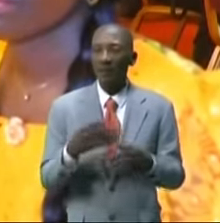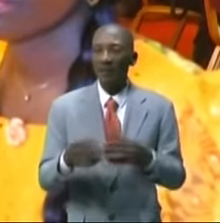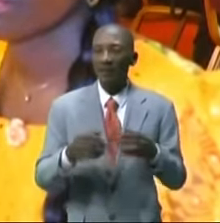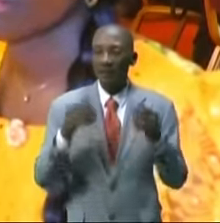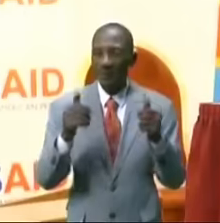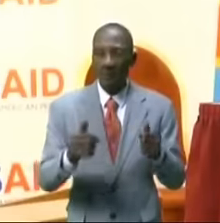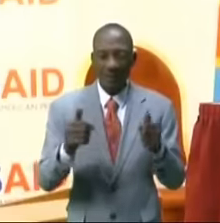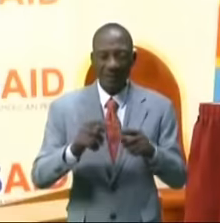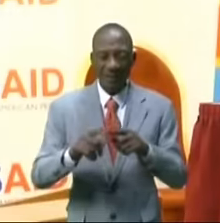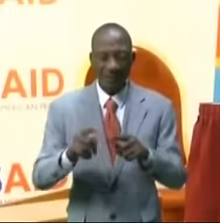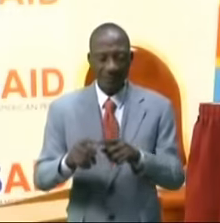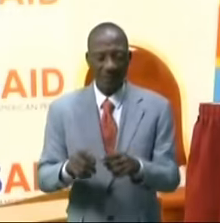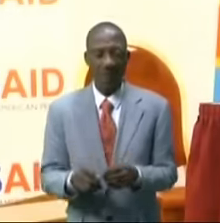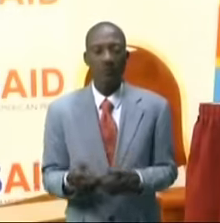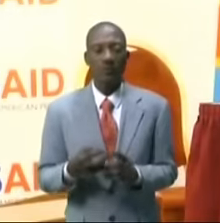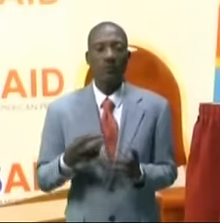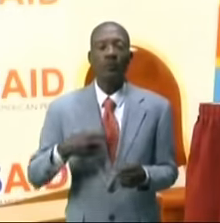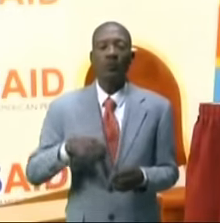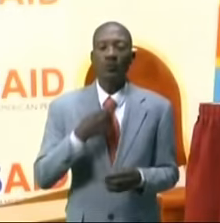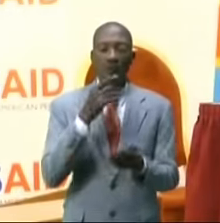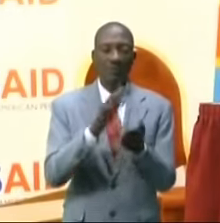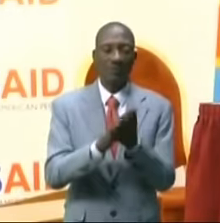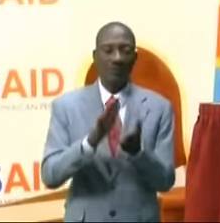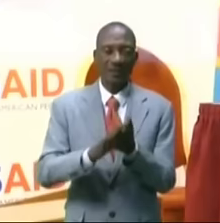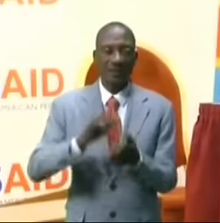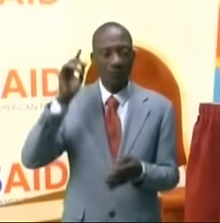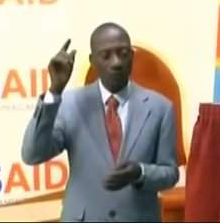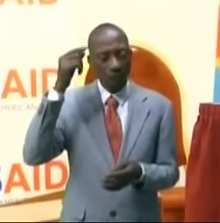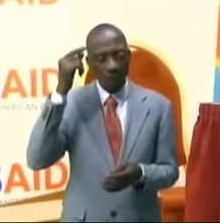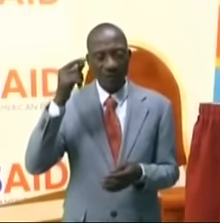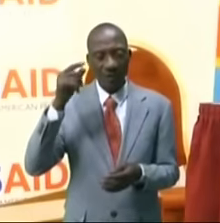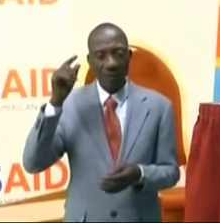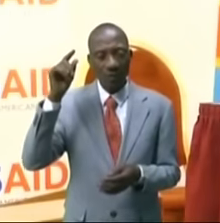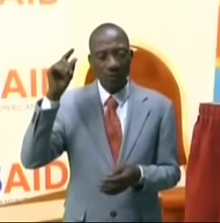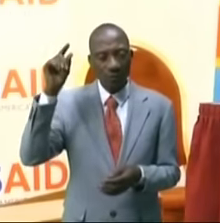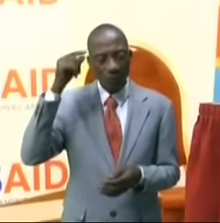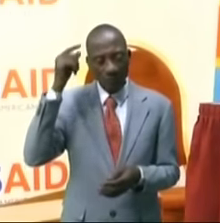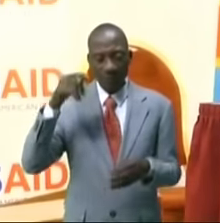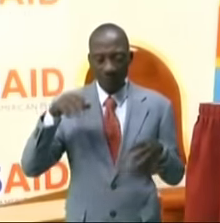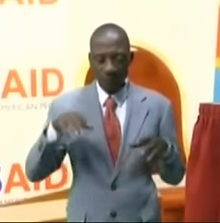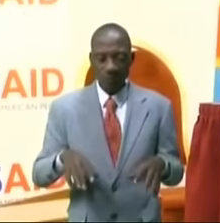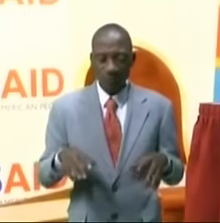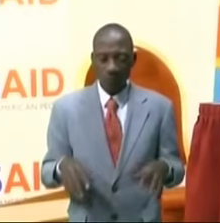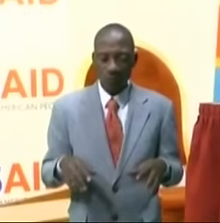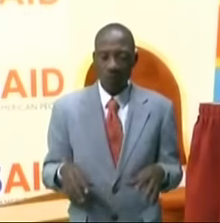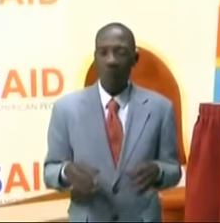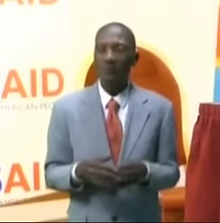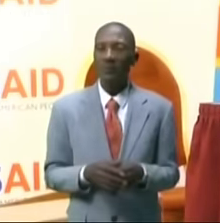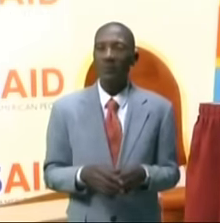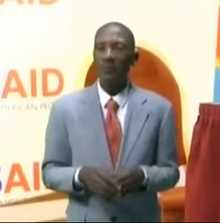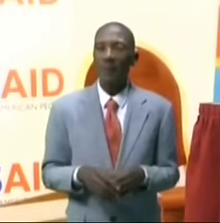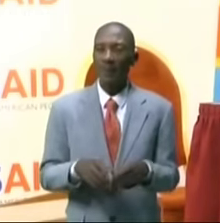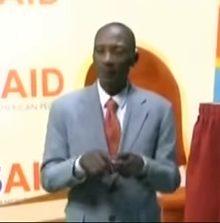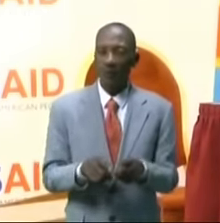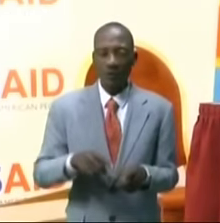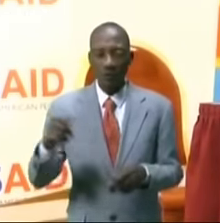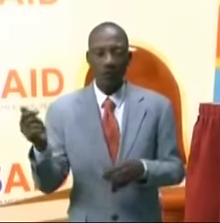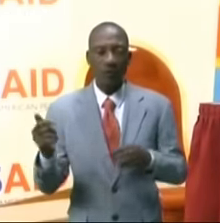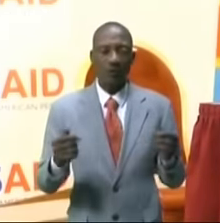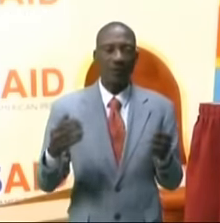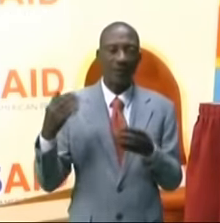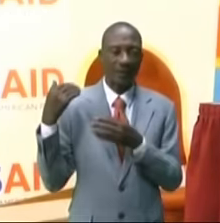au gouvernement de la République démocratique du Congo et plus spécialement au ministère de la Santé pour